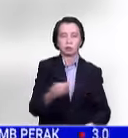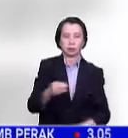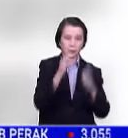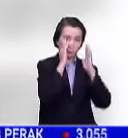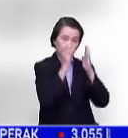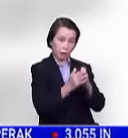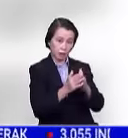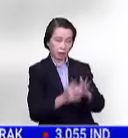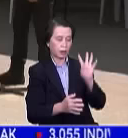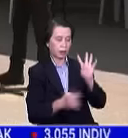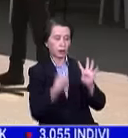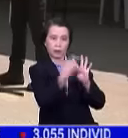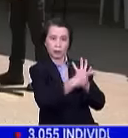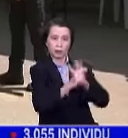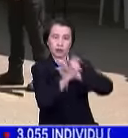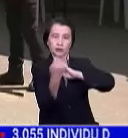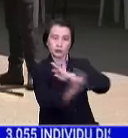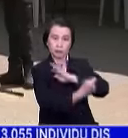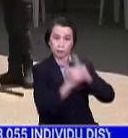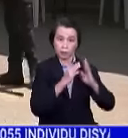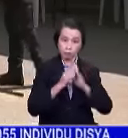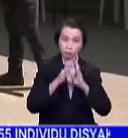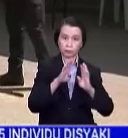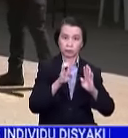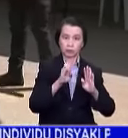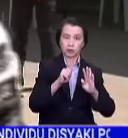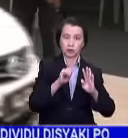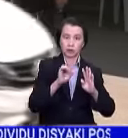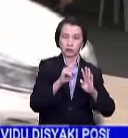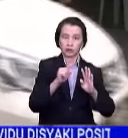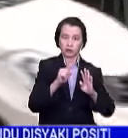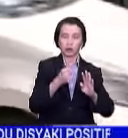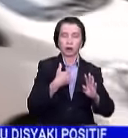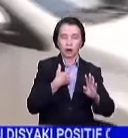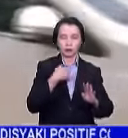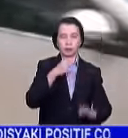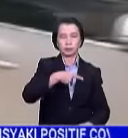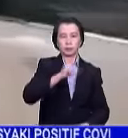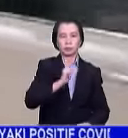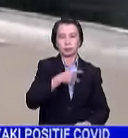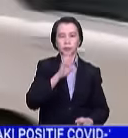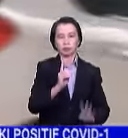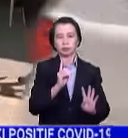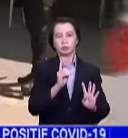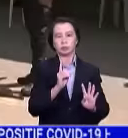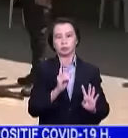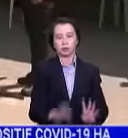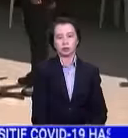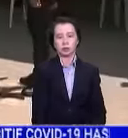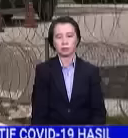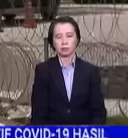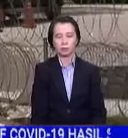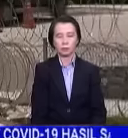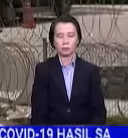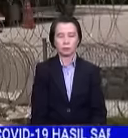di Pahang, empat taman perumahan di Bentong dilaksanakan perintah serupa.